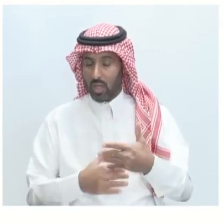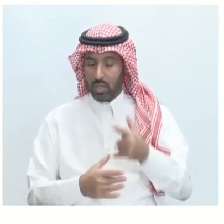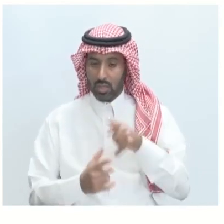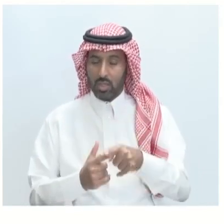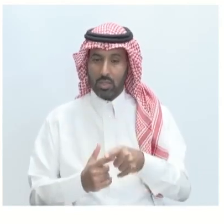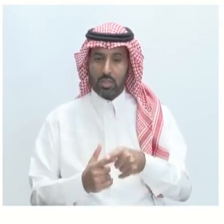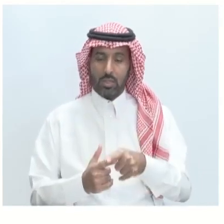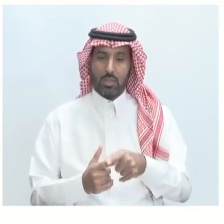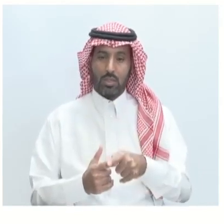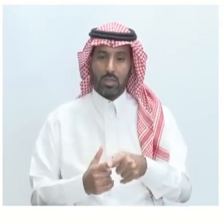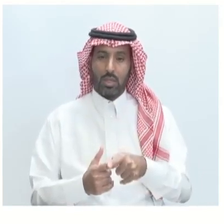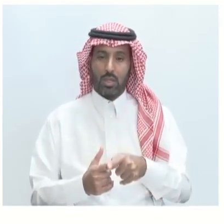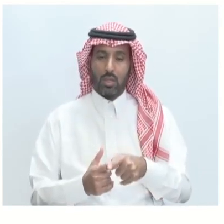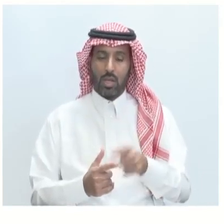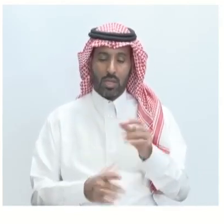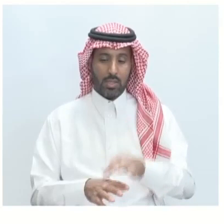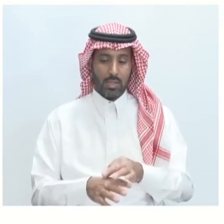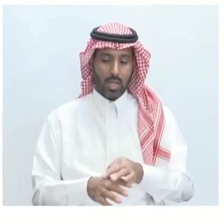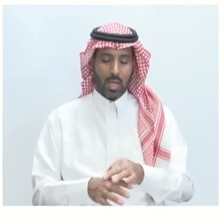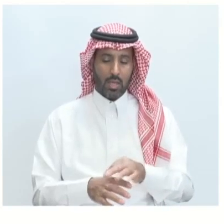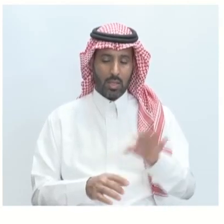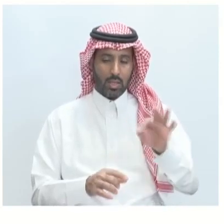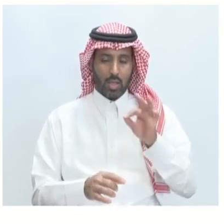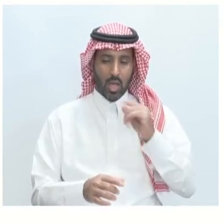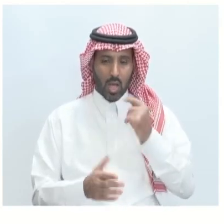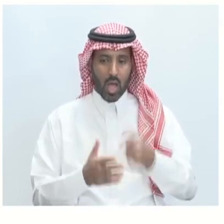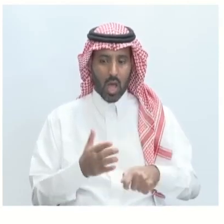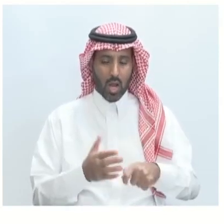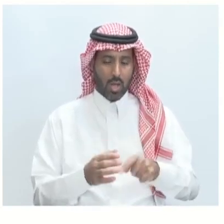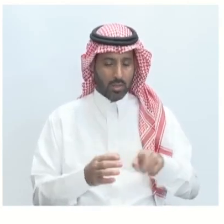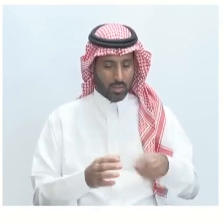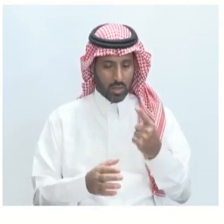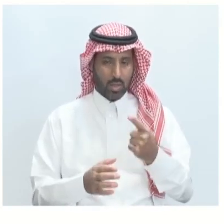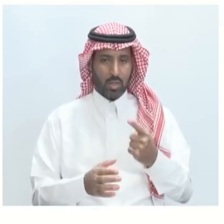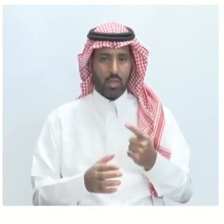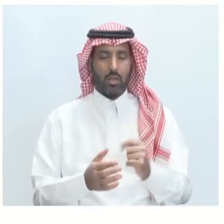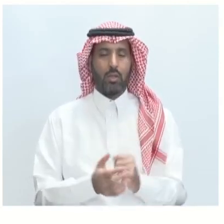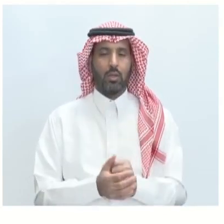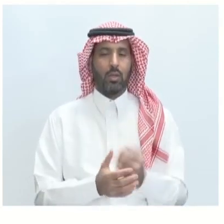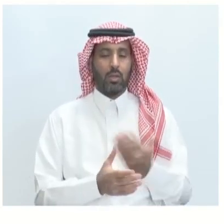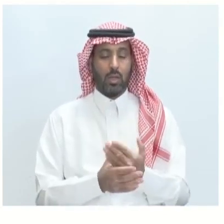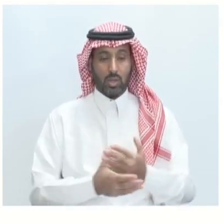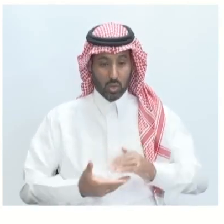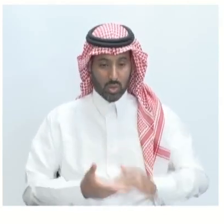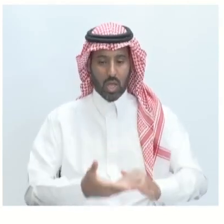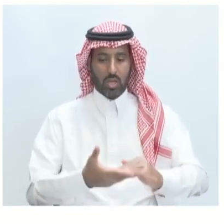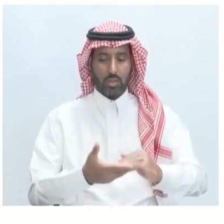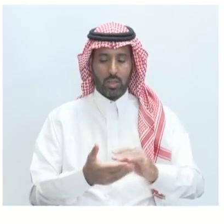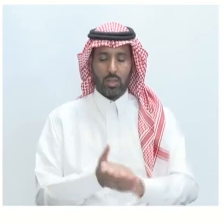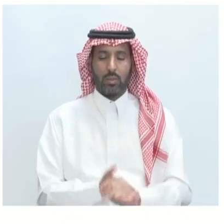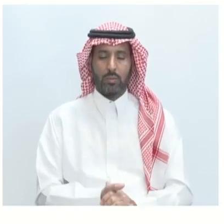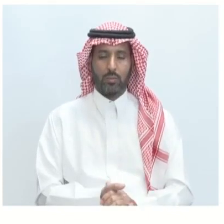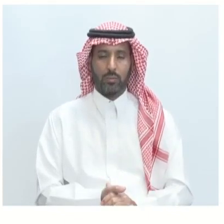يتخذ القرار السليم احسنتم لكي يساعده على